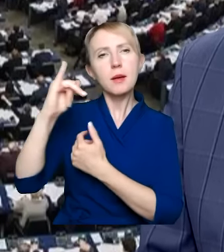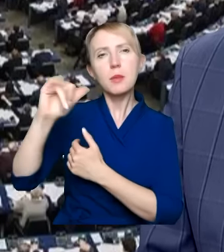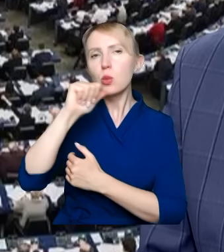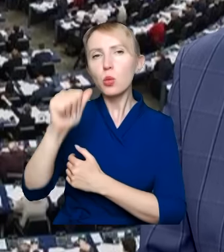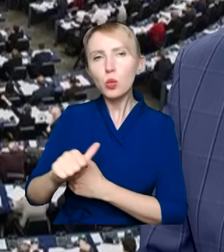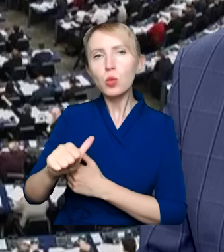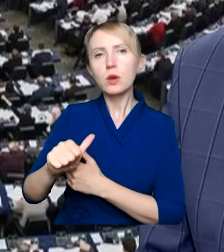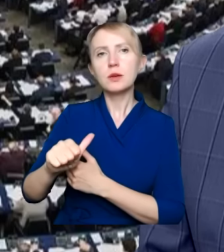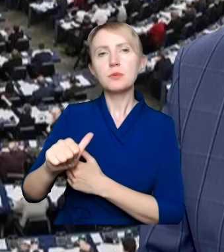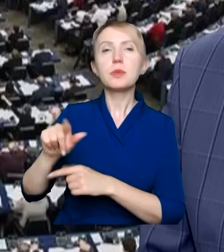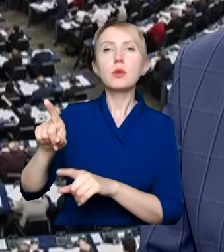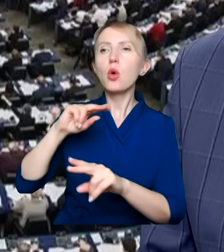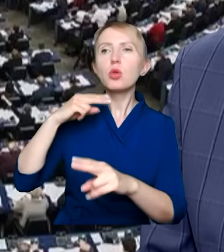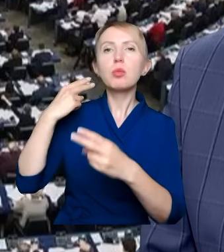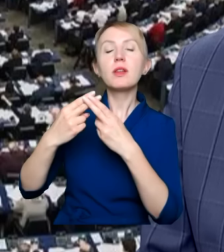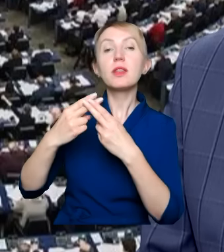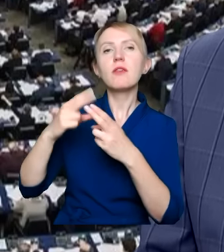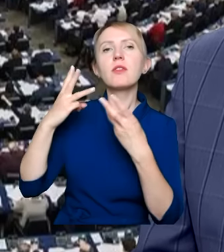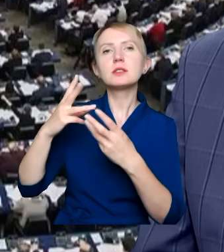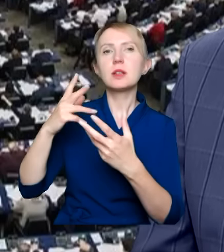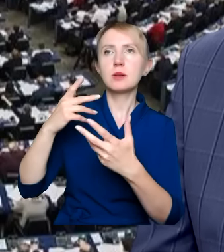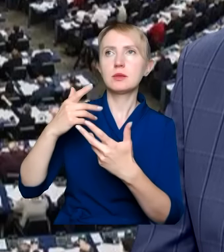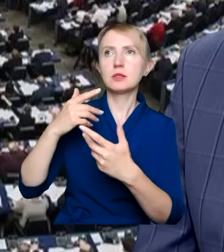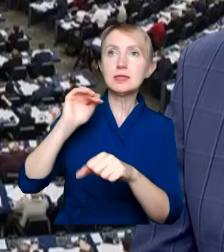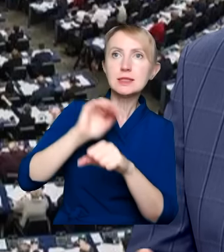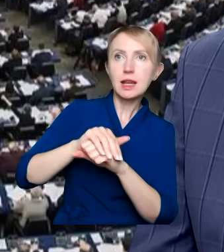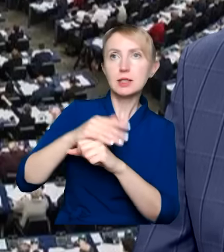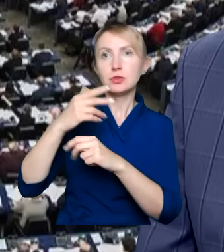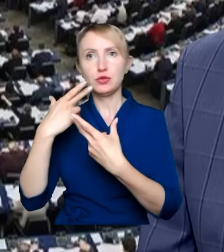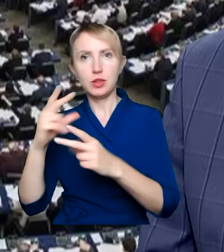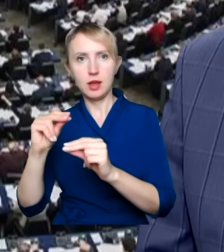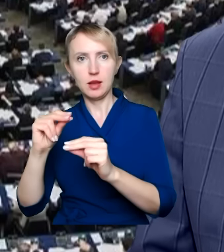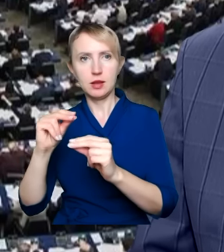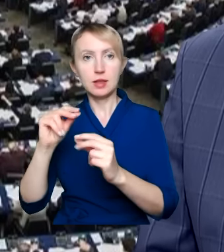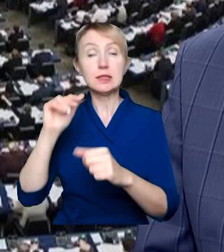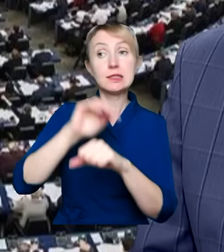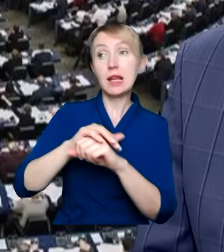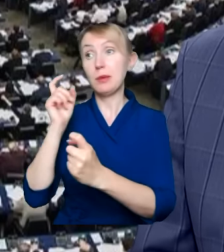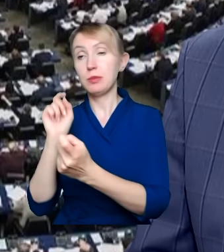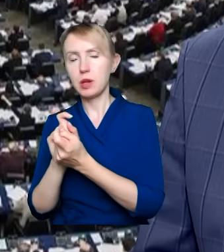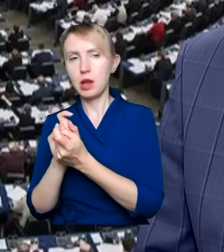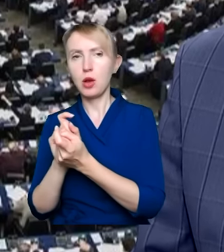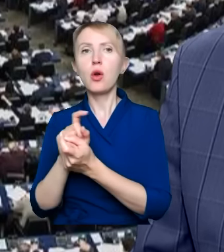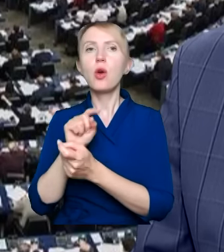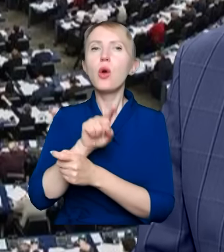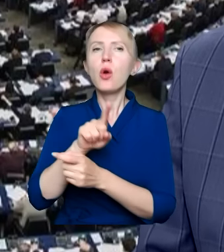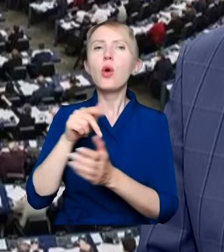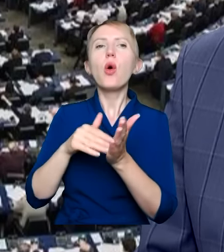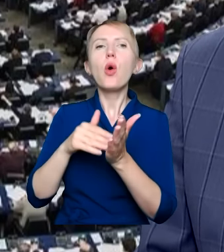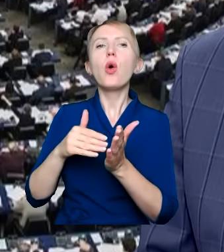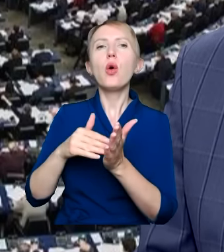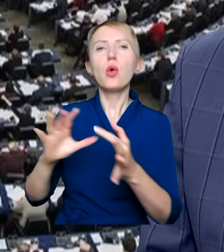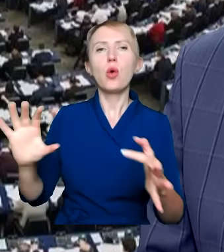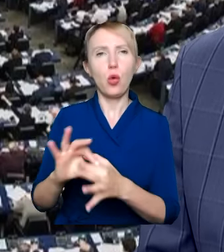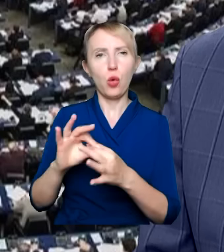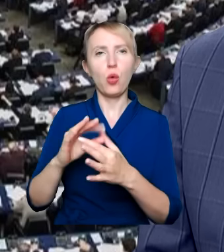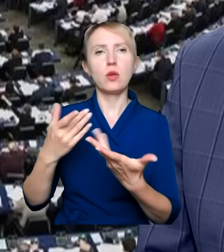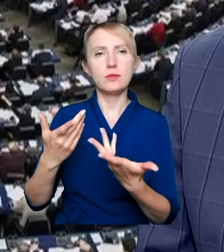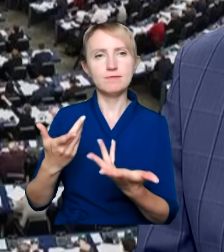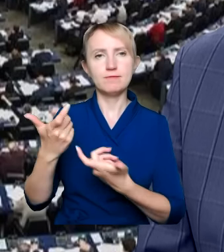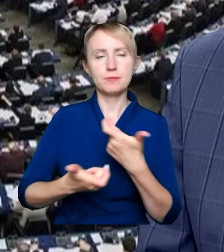na kluczowe pytanie za czy przeciw i zdecydowanie w takim tandemie należałoby postawić z jednej strony